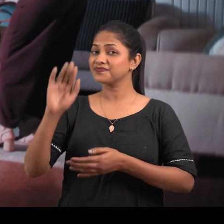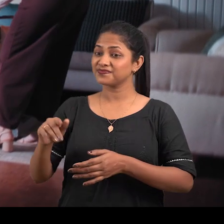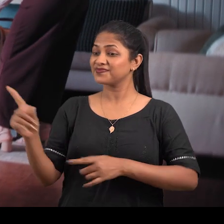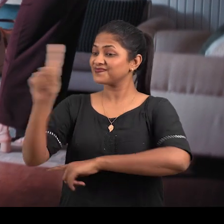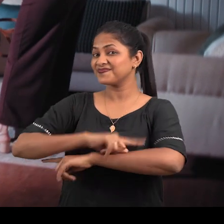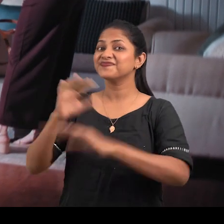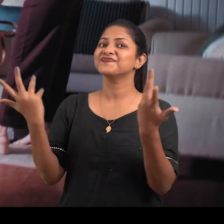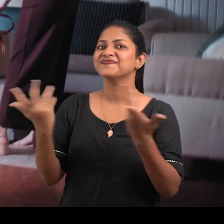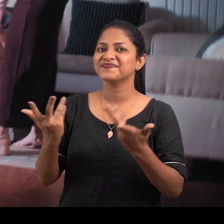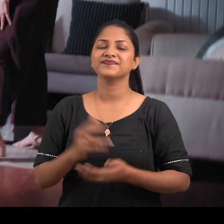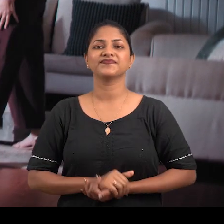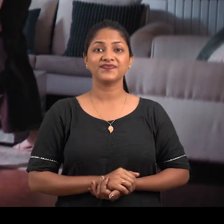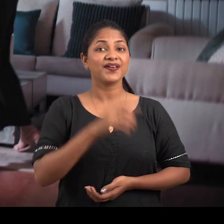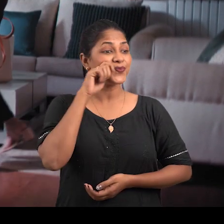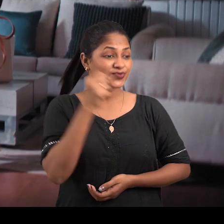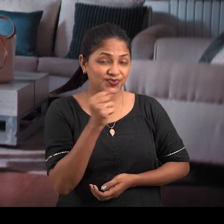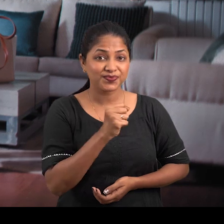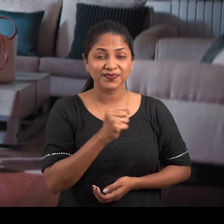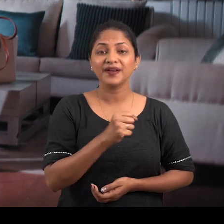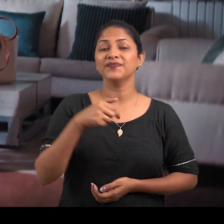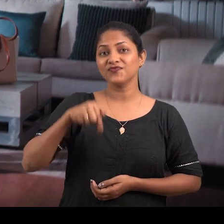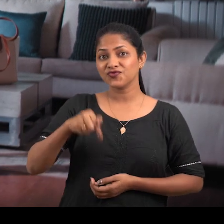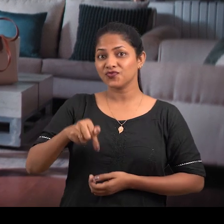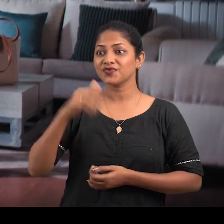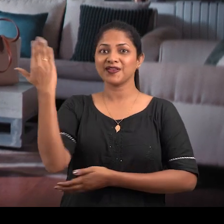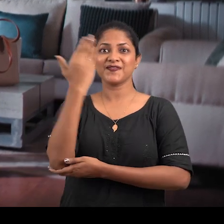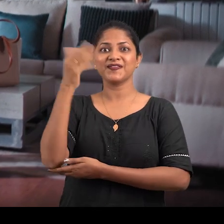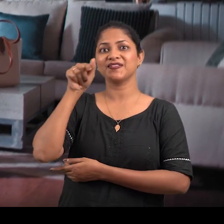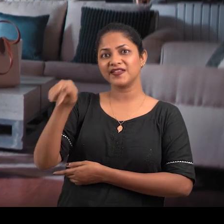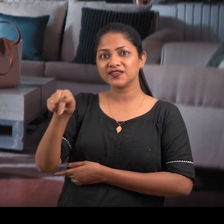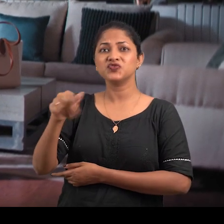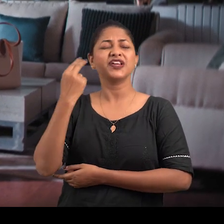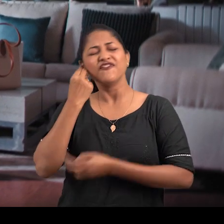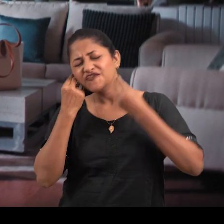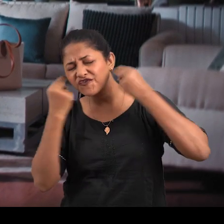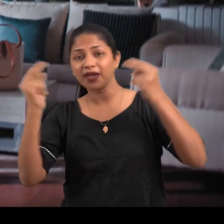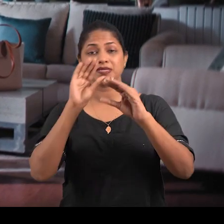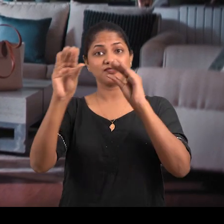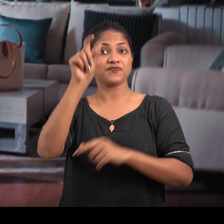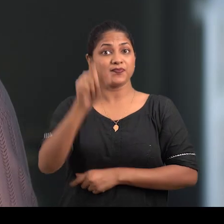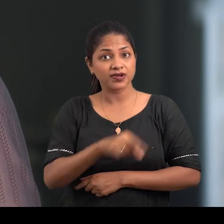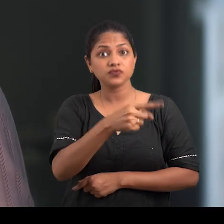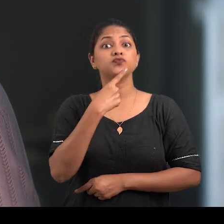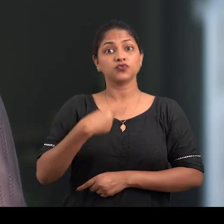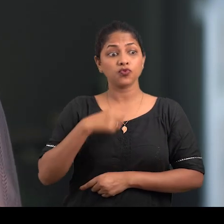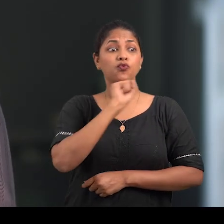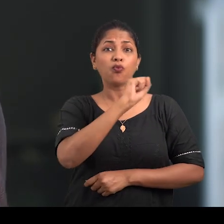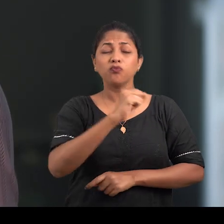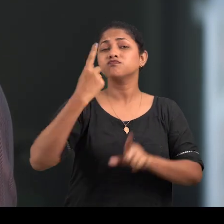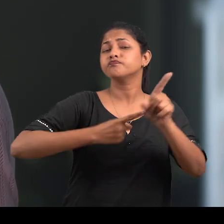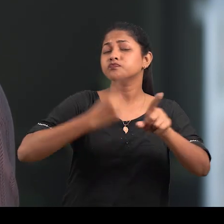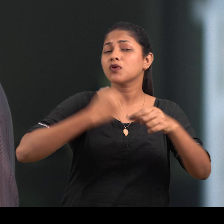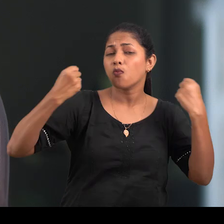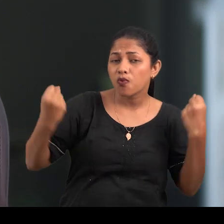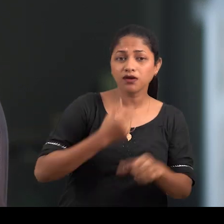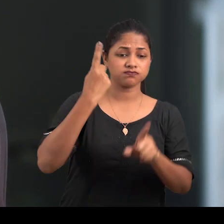কেমন কাটলো আজকের দিনটা মা? দাদু, আজ এক সেমিনারে একজন বিখ্যাত বিনিয়োগকারী বলছিলেন যে তিনি বহু